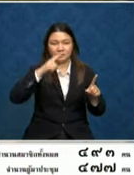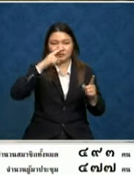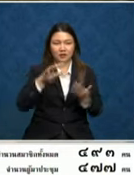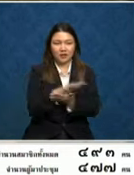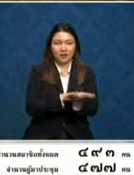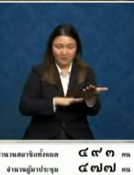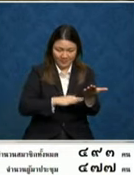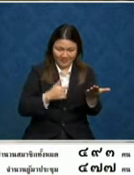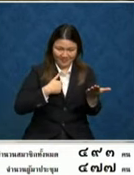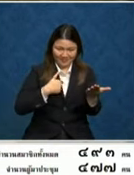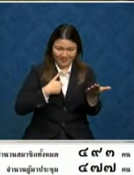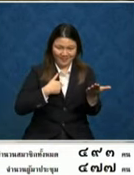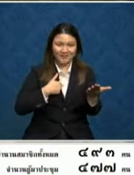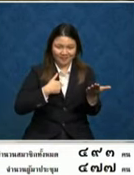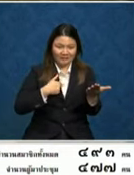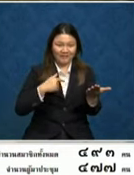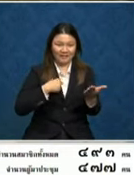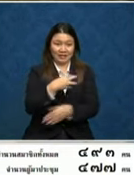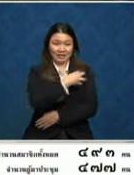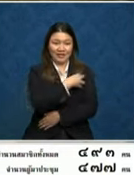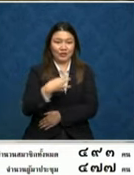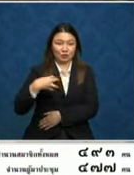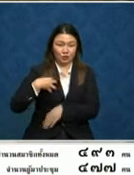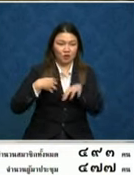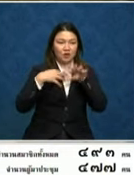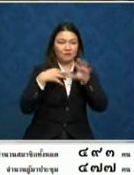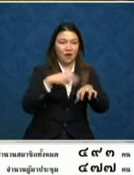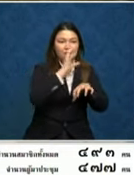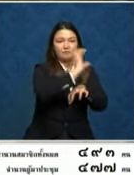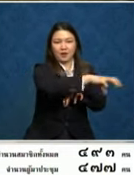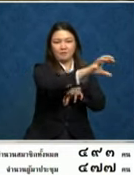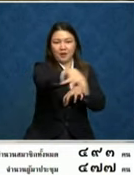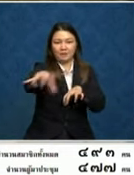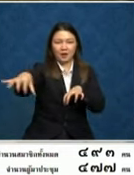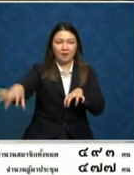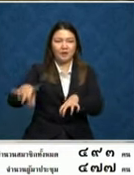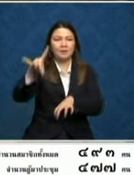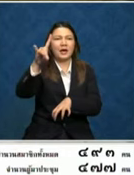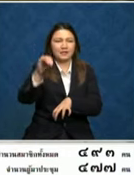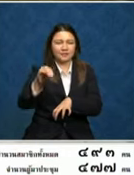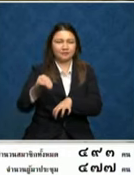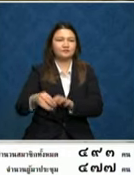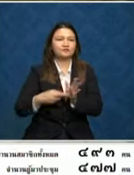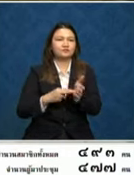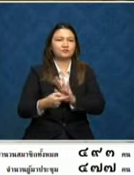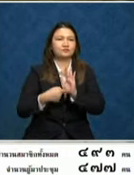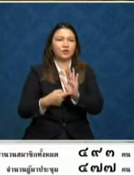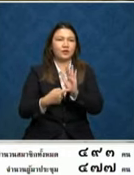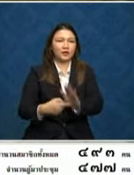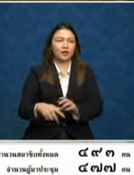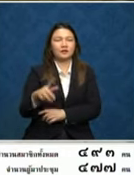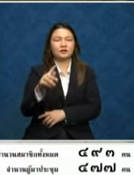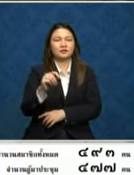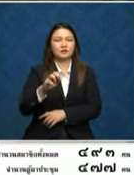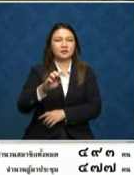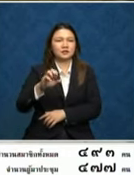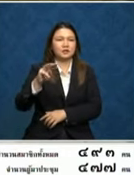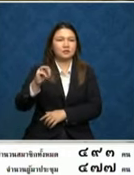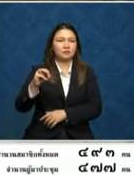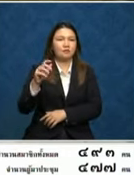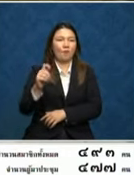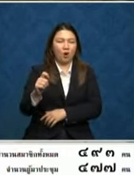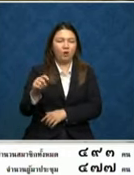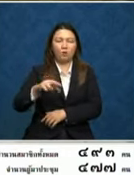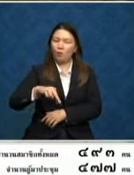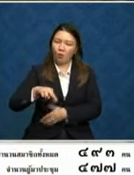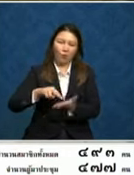แค่80ประเทศ80แห่งแค่นั้นอย่างเช่นสถานทูตที่ติมอร์นี่ซึ่งเป็นประเทศที่ยาก